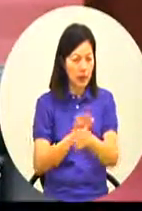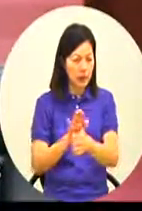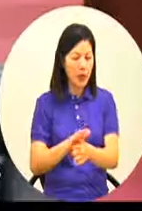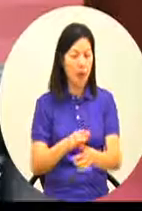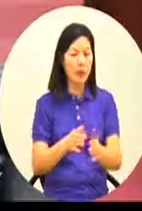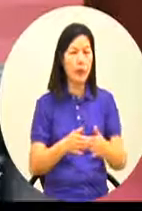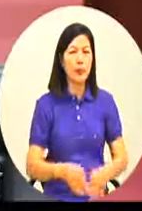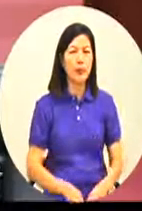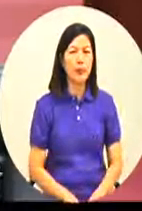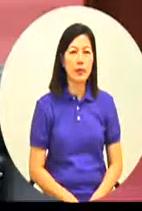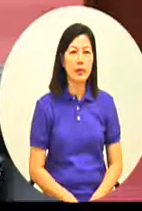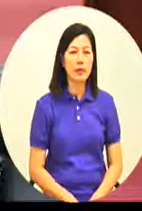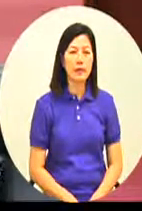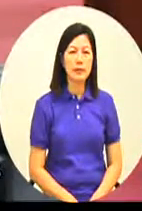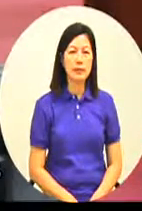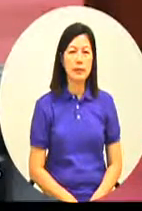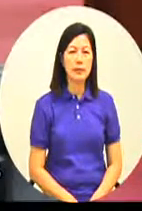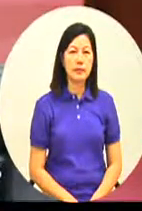是。